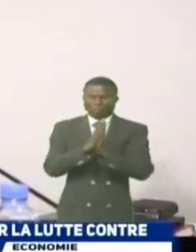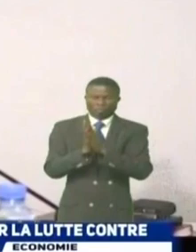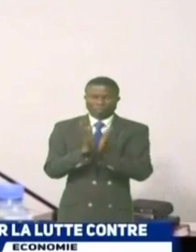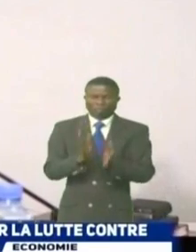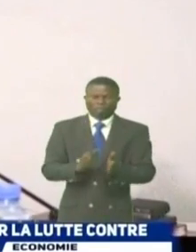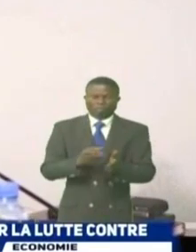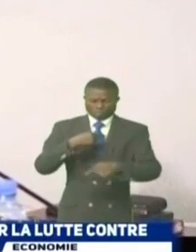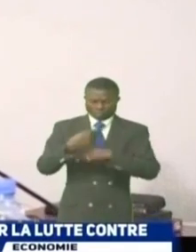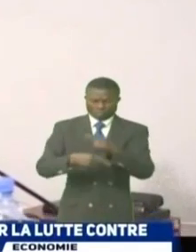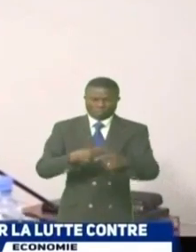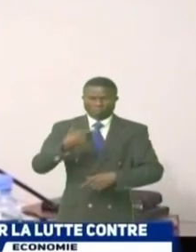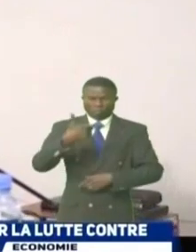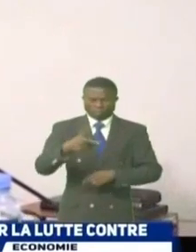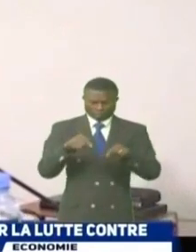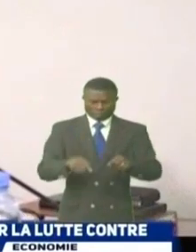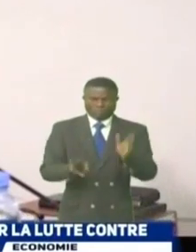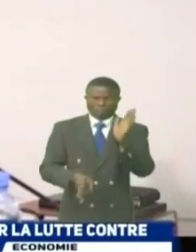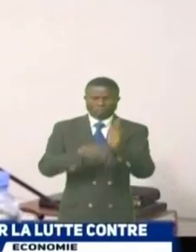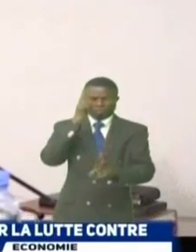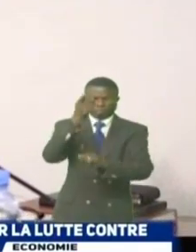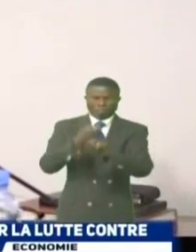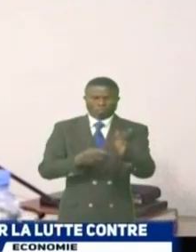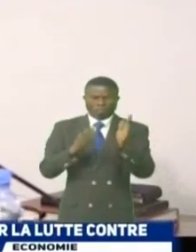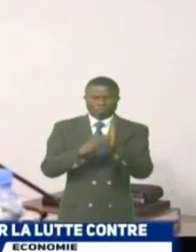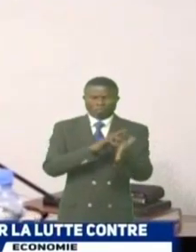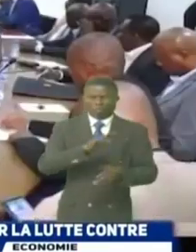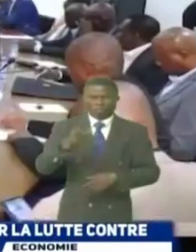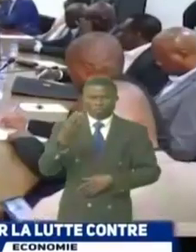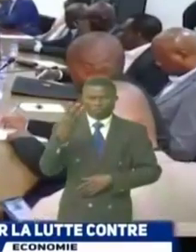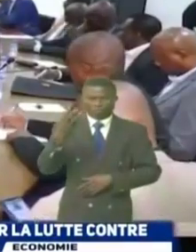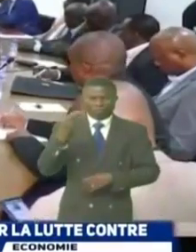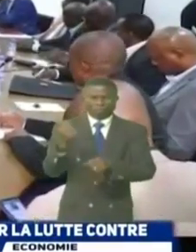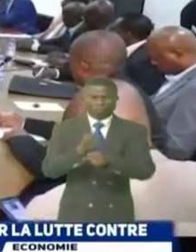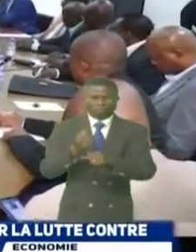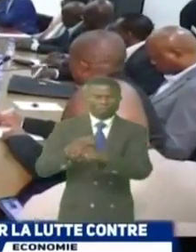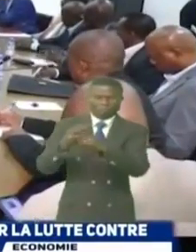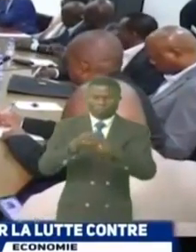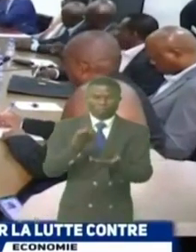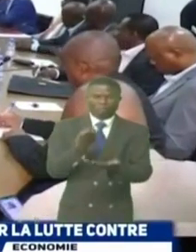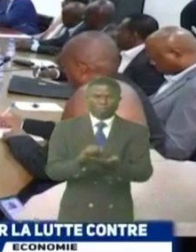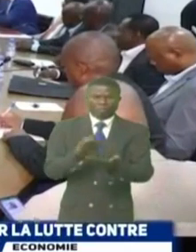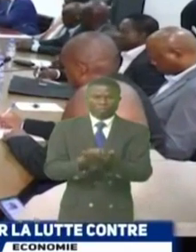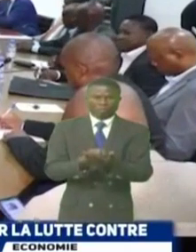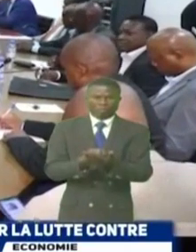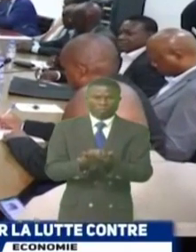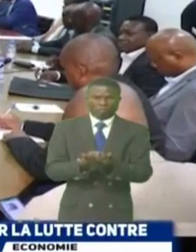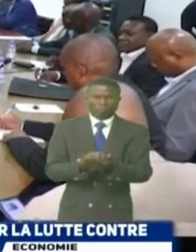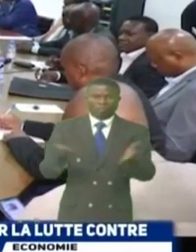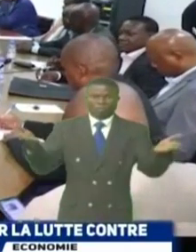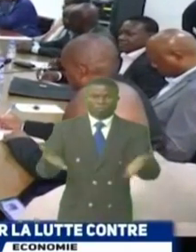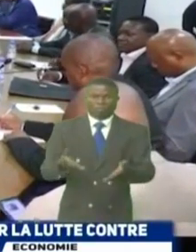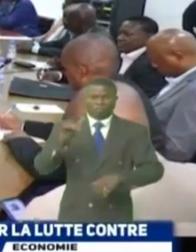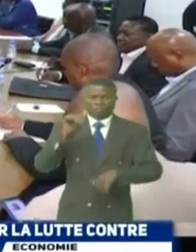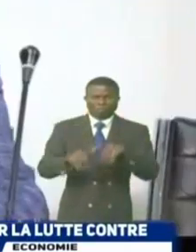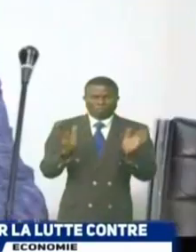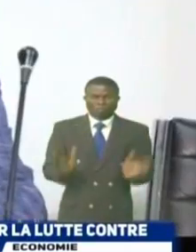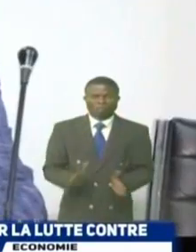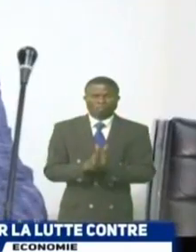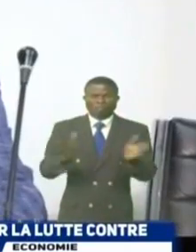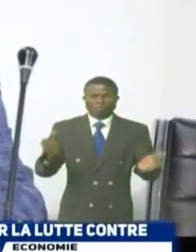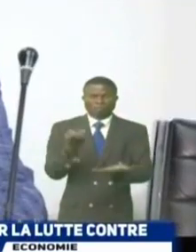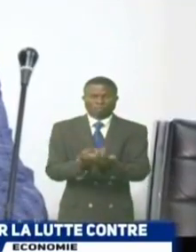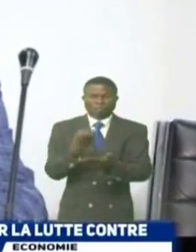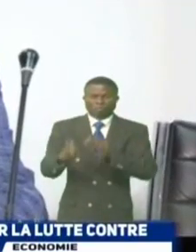a lancé le mardi 12 septembre 2023 la mission de contrôle économique. C'était en présence du secrétaire général à